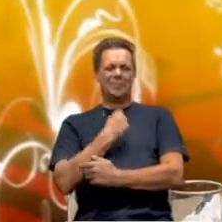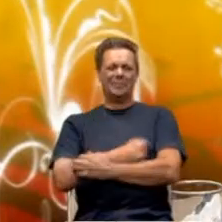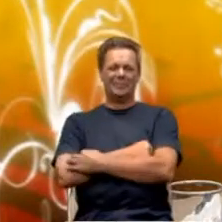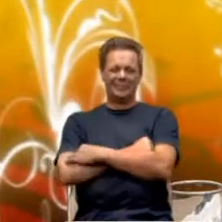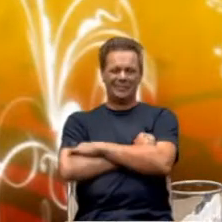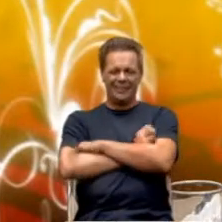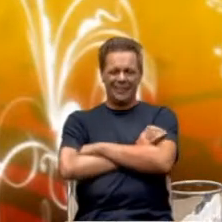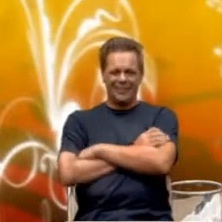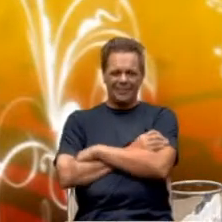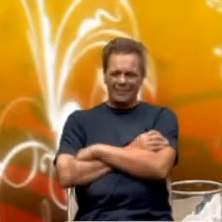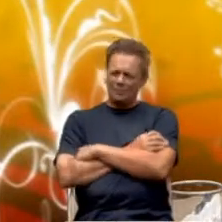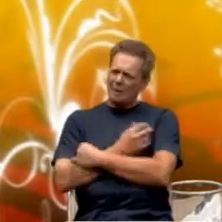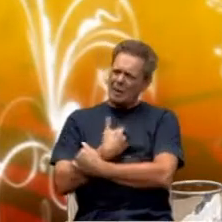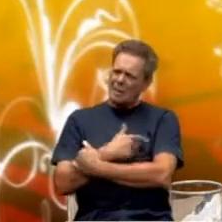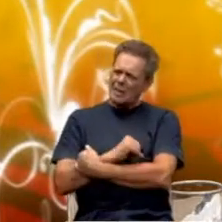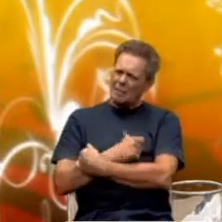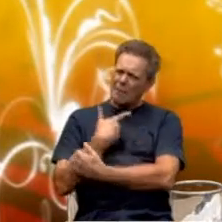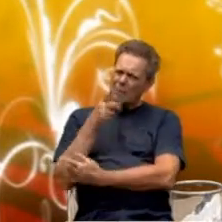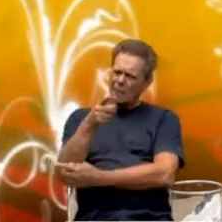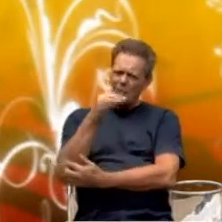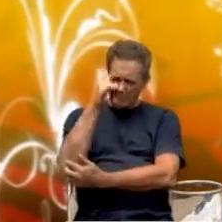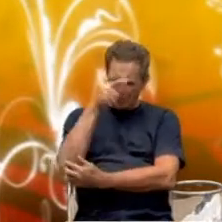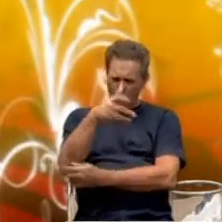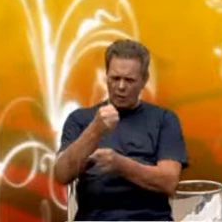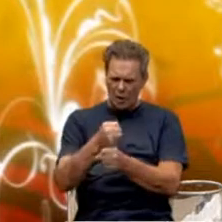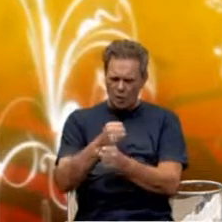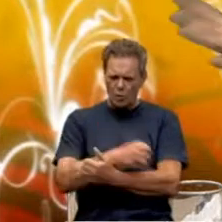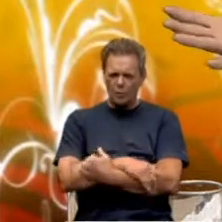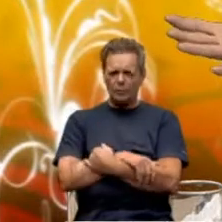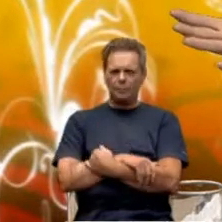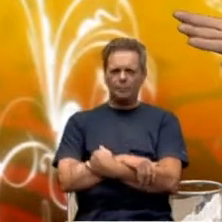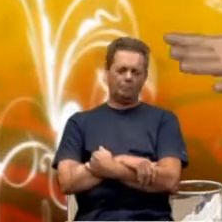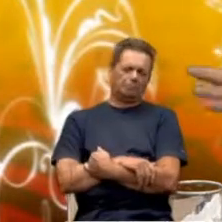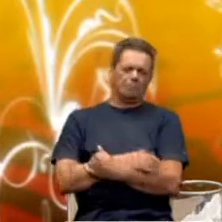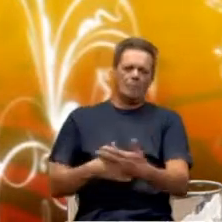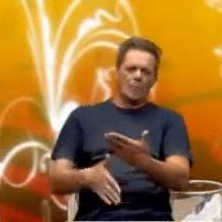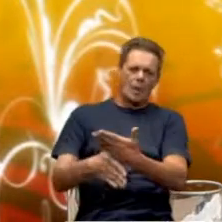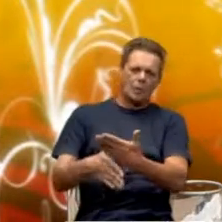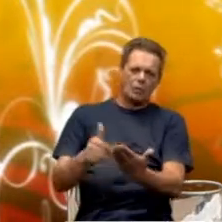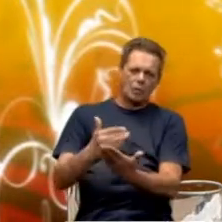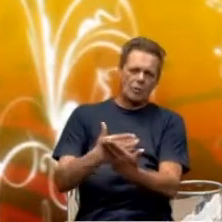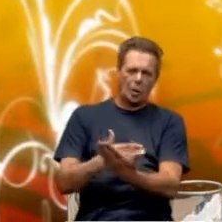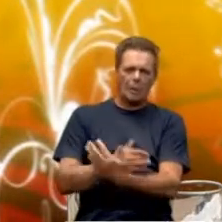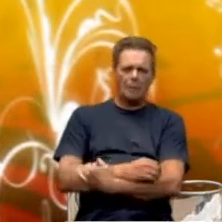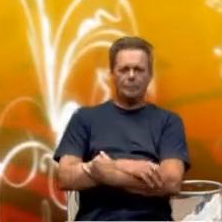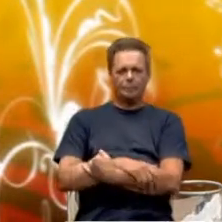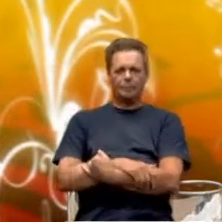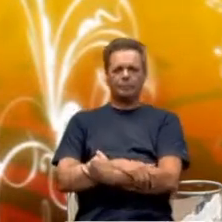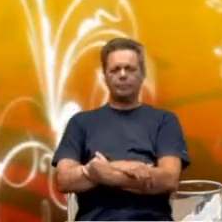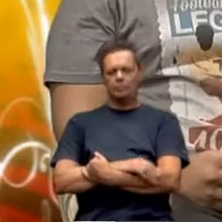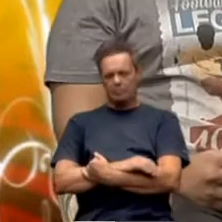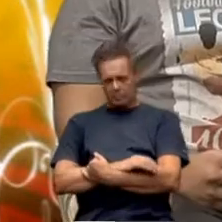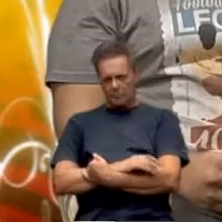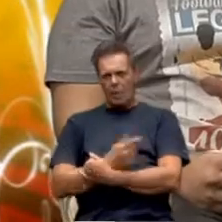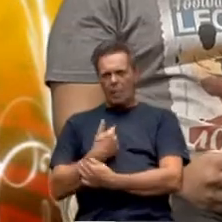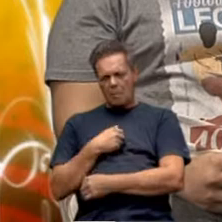me zanima kako ste zamislili tu radionicu, mentorski program, hoćete mi vi? Pa znači odlazak išli